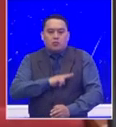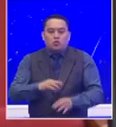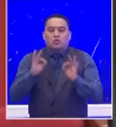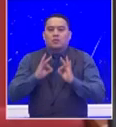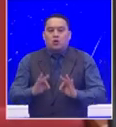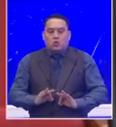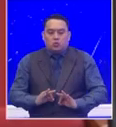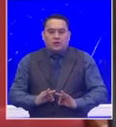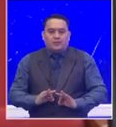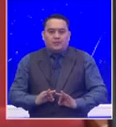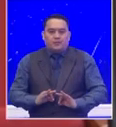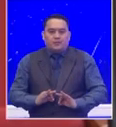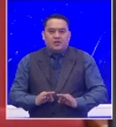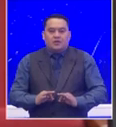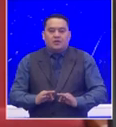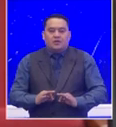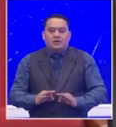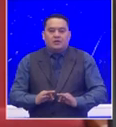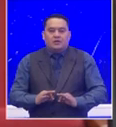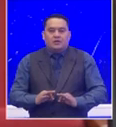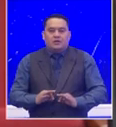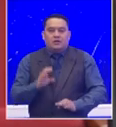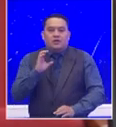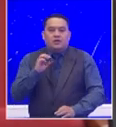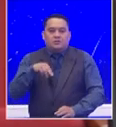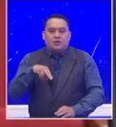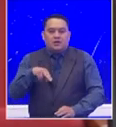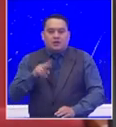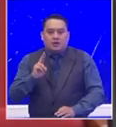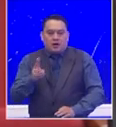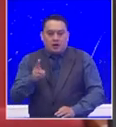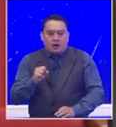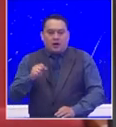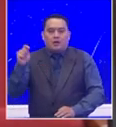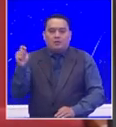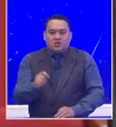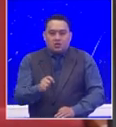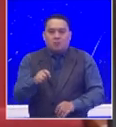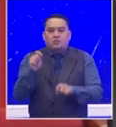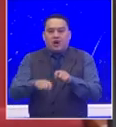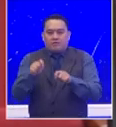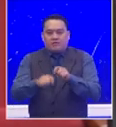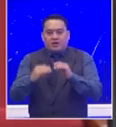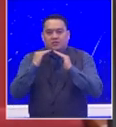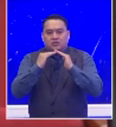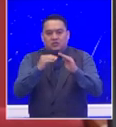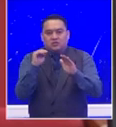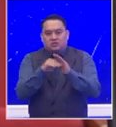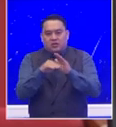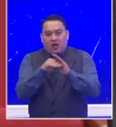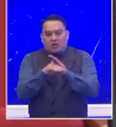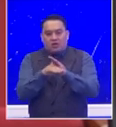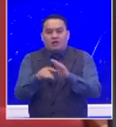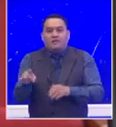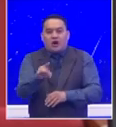прокуратуры пришли в СПК, управление предпринимательства, проверили склады, проверили